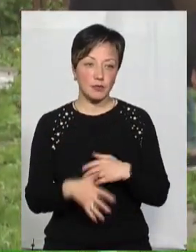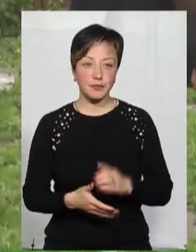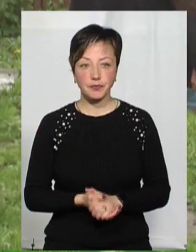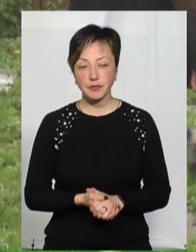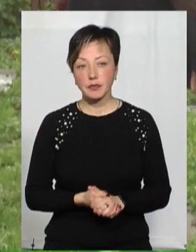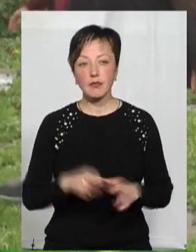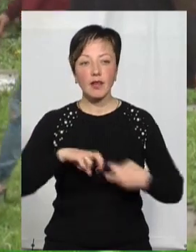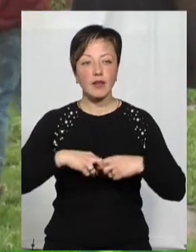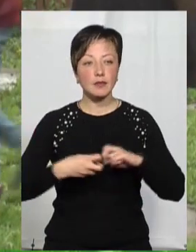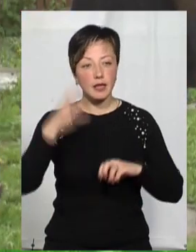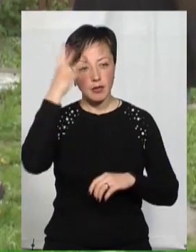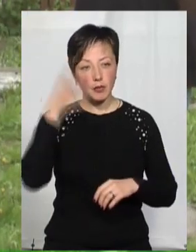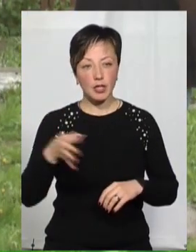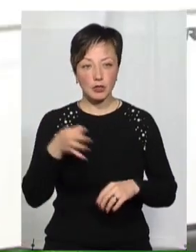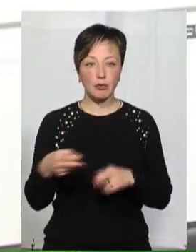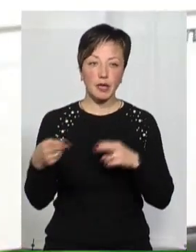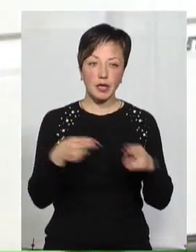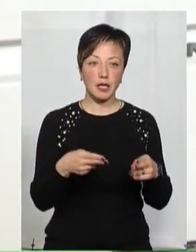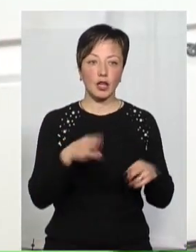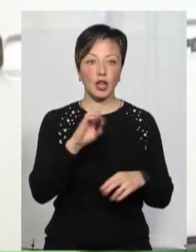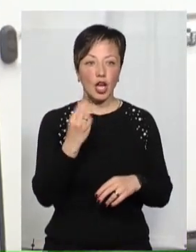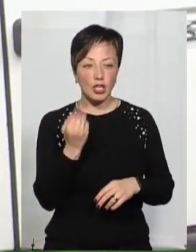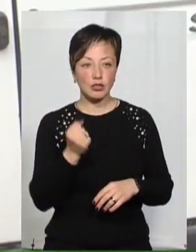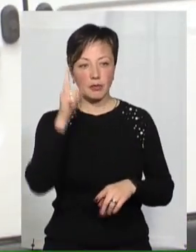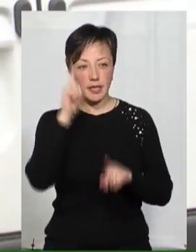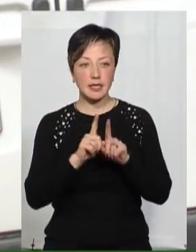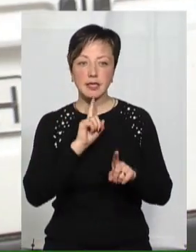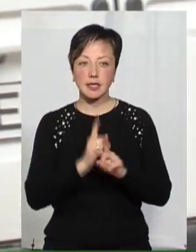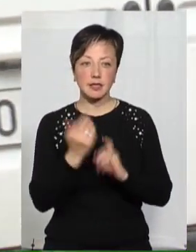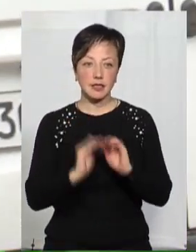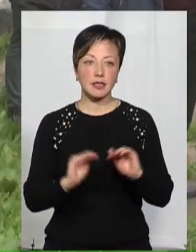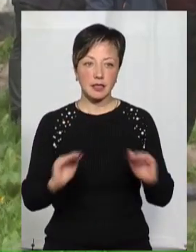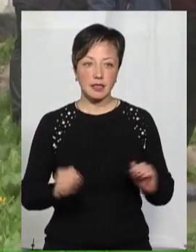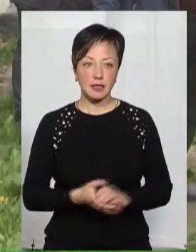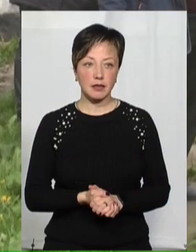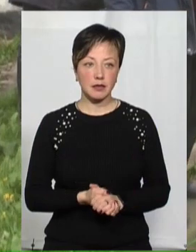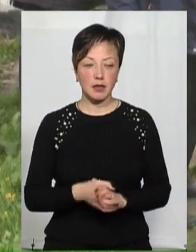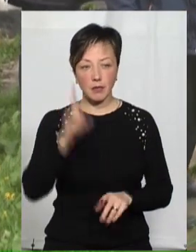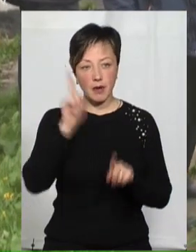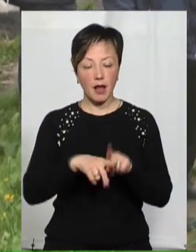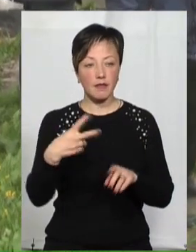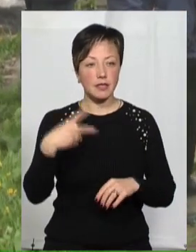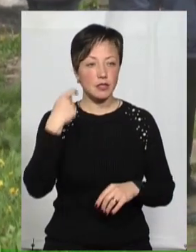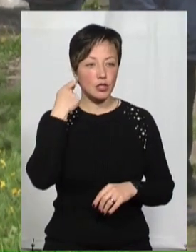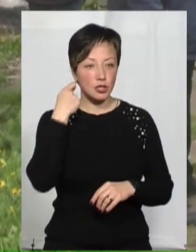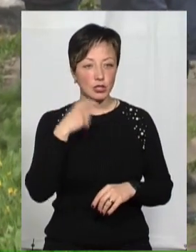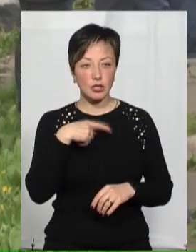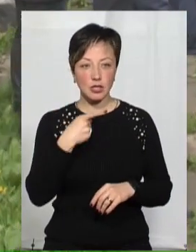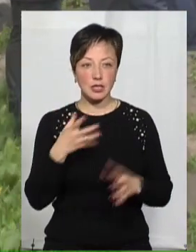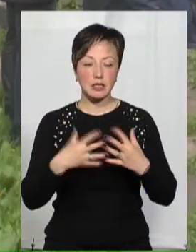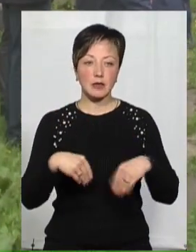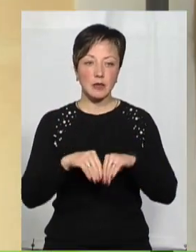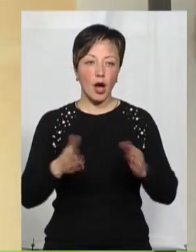з Франківська на Хмельниччину приїхали його теща, брати, сестри та їхні діти. Його брат, 20-річний Микола Рошташ, каже, сім'я